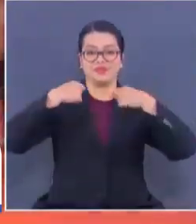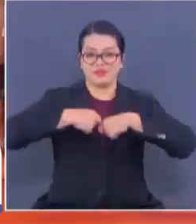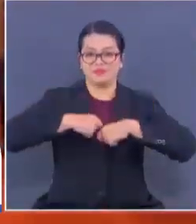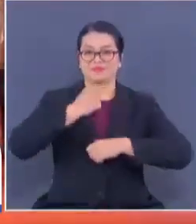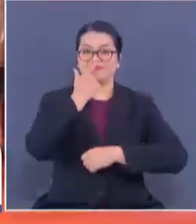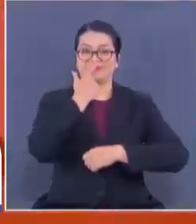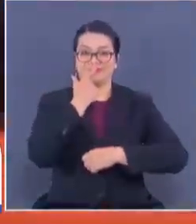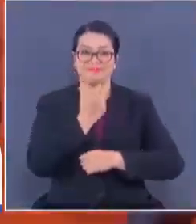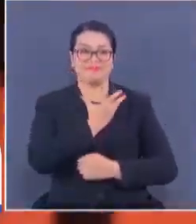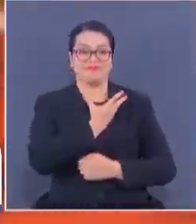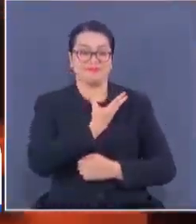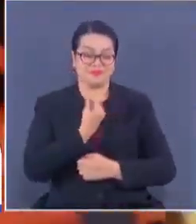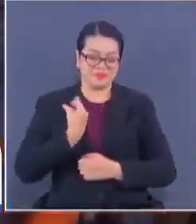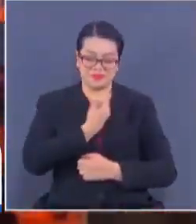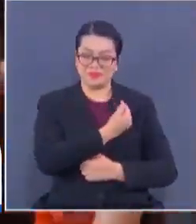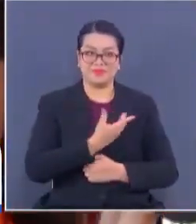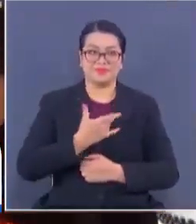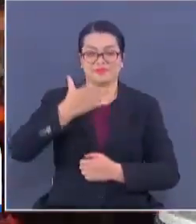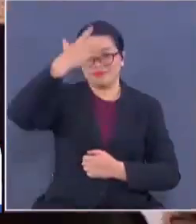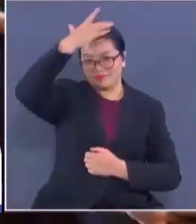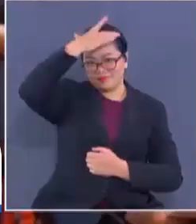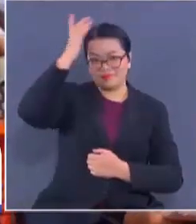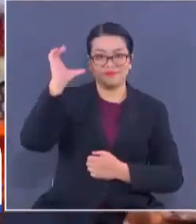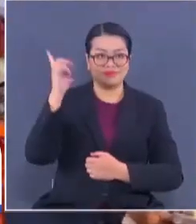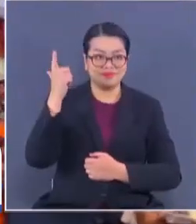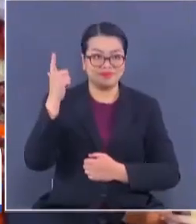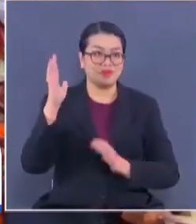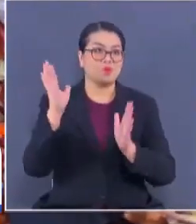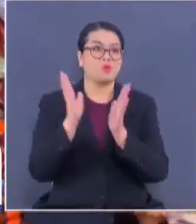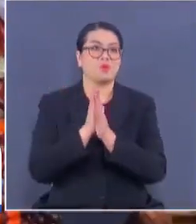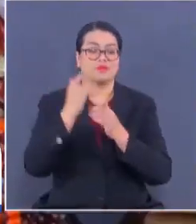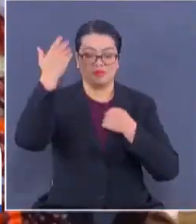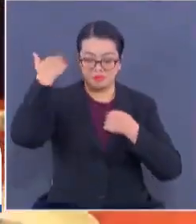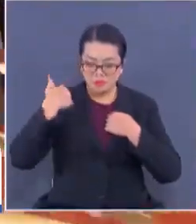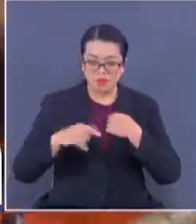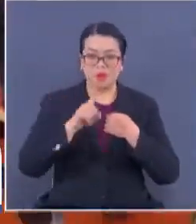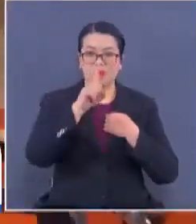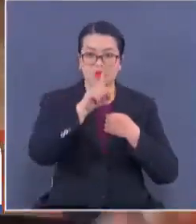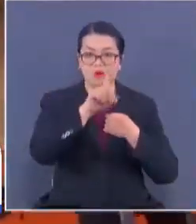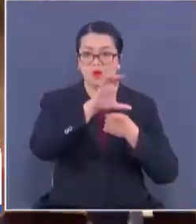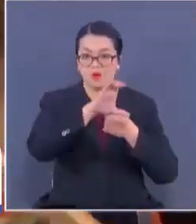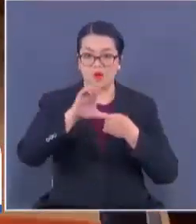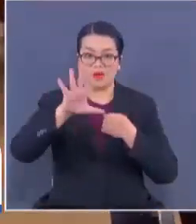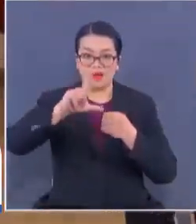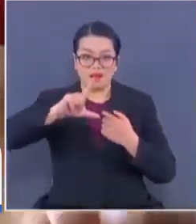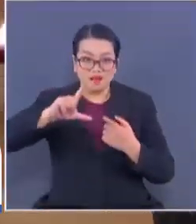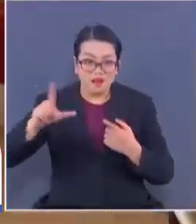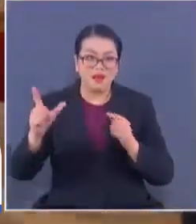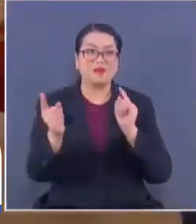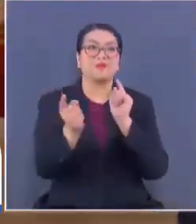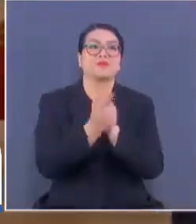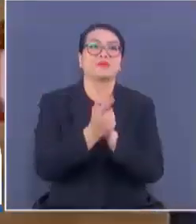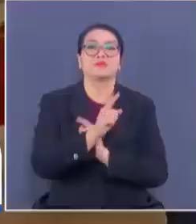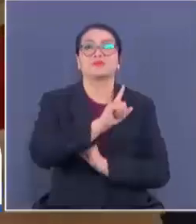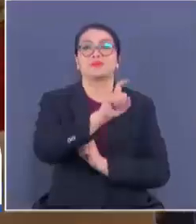ทั้งสร้อยเพชรและหัวทองคำมูลค่ากว่า105ล้านบาทค่ะแต่มีโอกาสเจอกันทั้งทีเลย